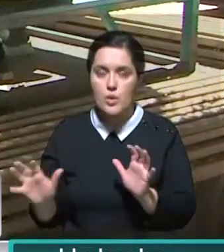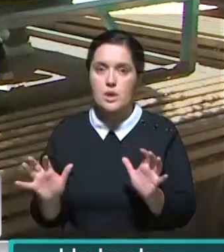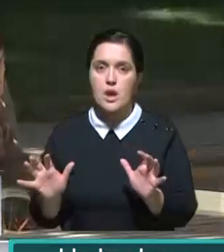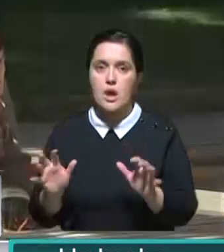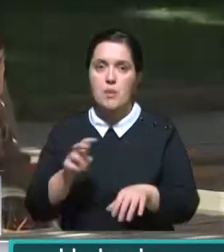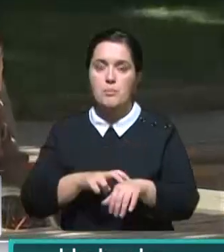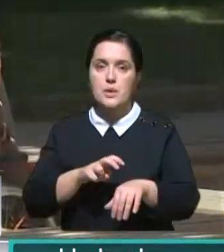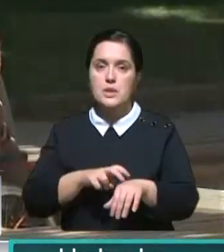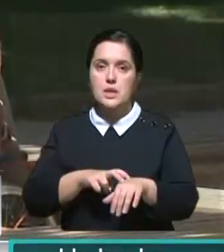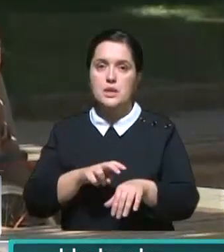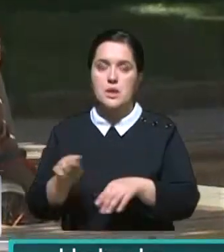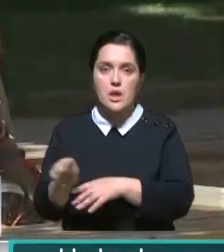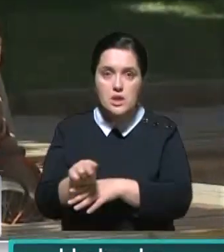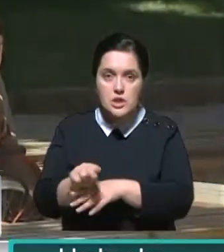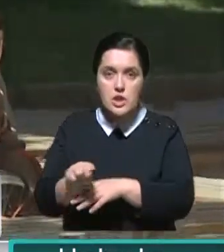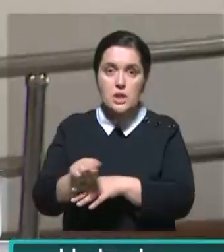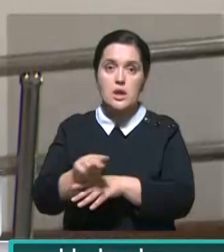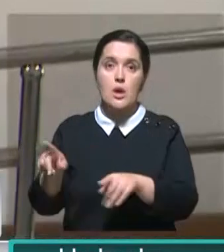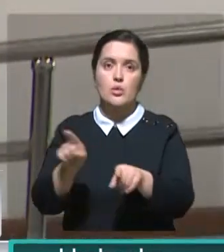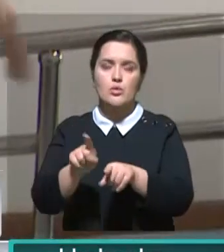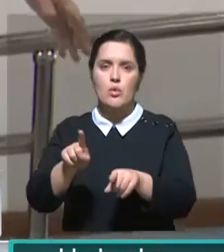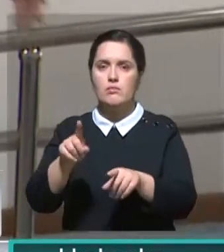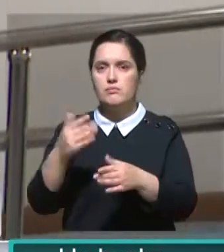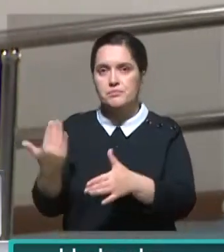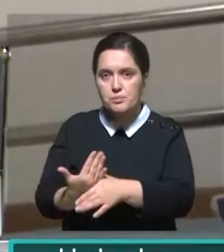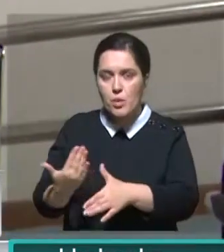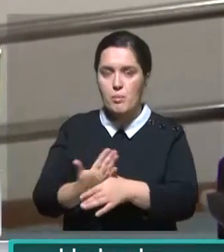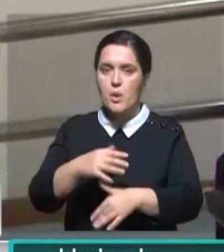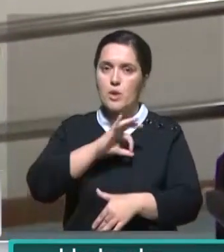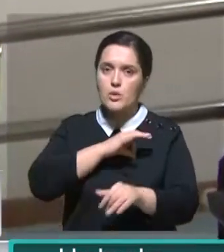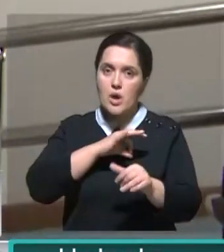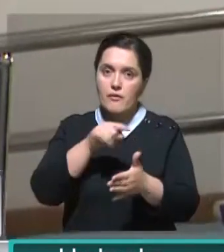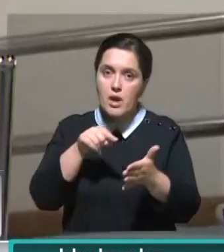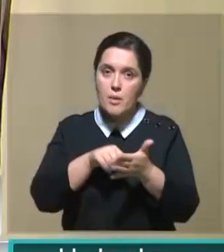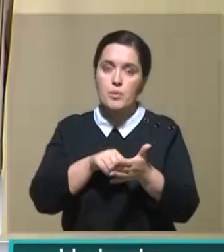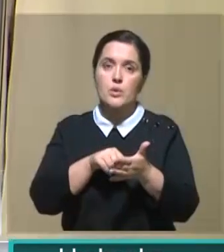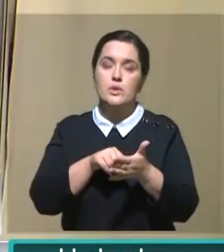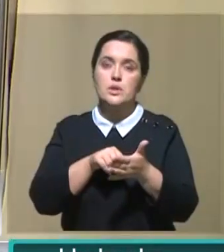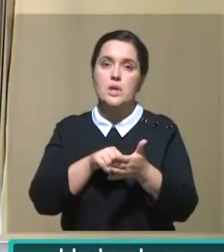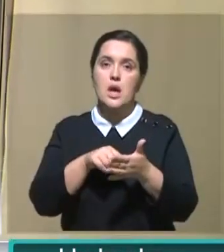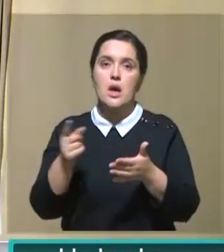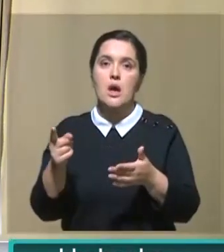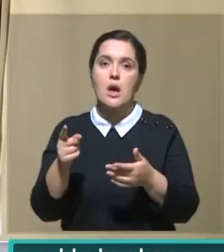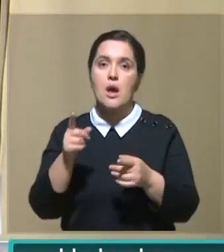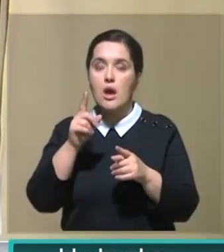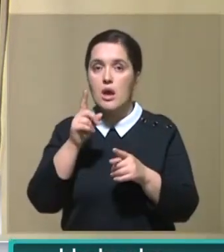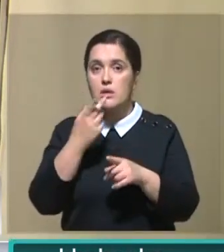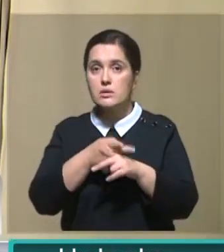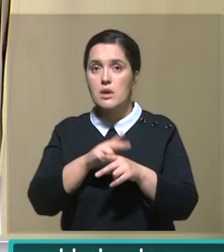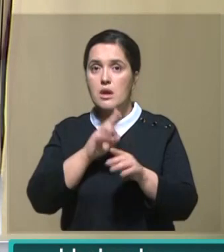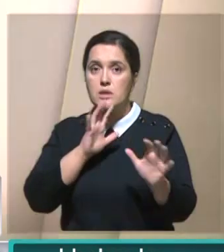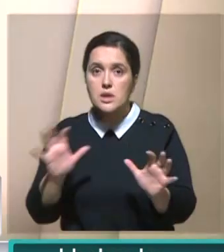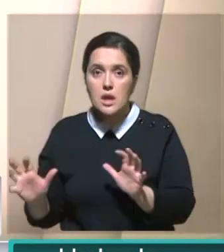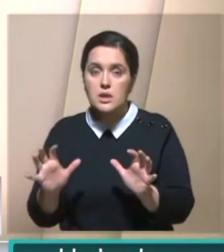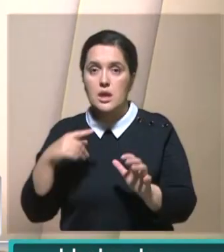и медицинские услуги. Также специалисты центра решают юридические вопросы, связанные с их подопечными. Особенность